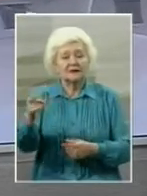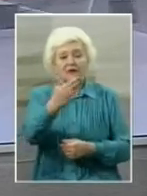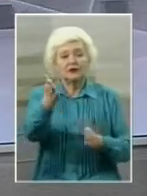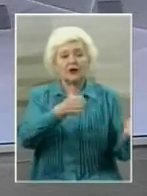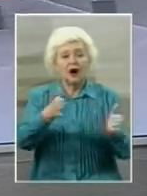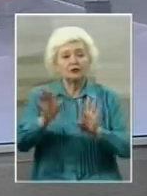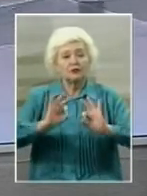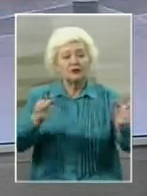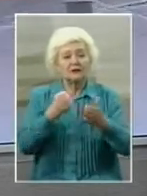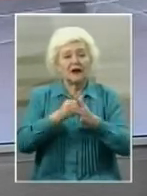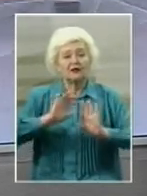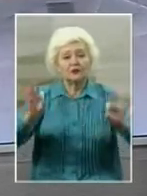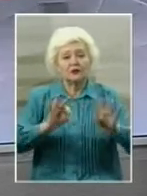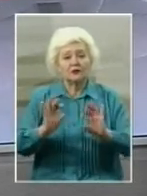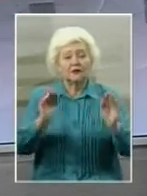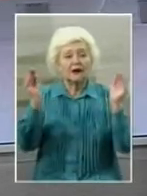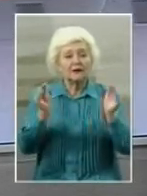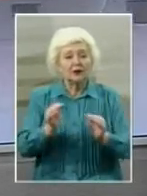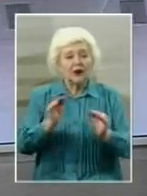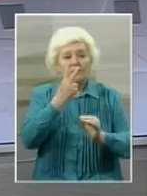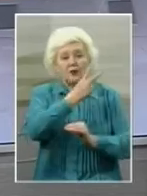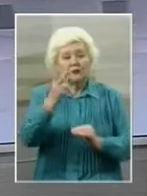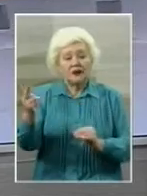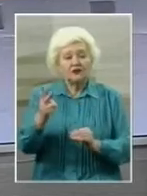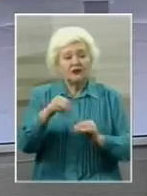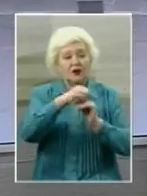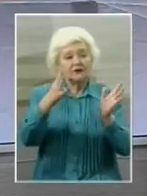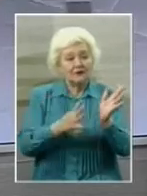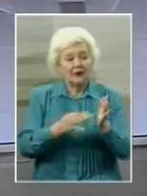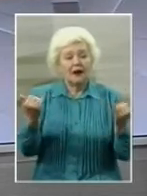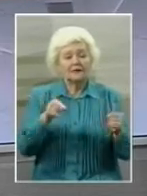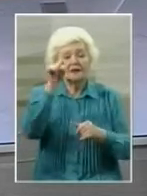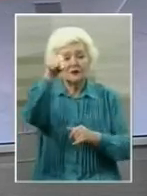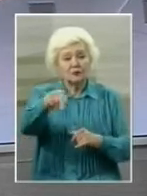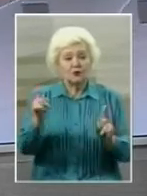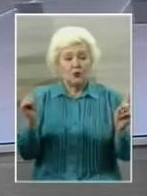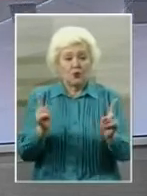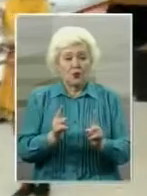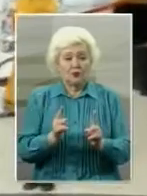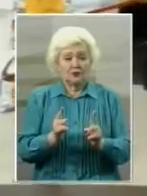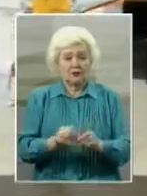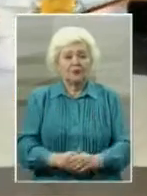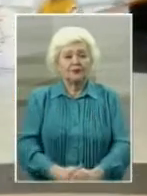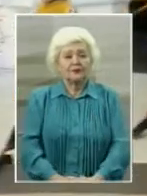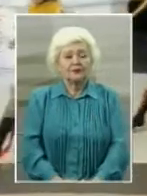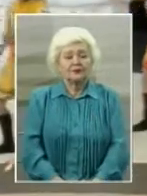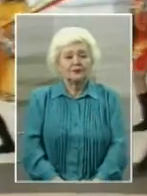готує матеріал до ефіру. Сюжет ви зможете побачити о 19-й, а зараз про нього коротко.